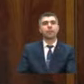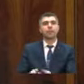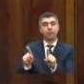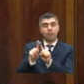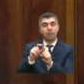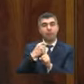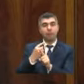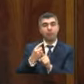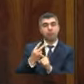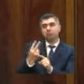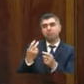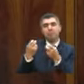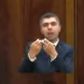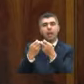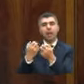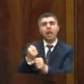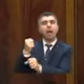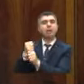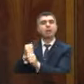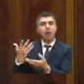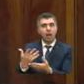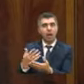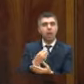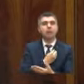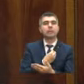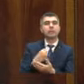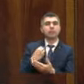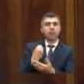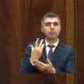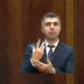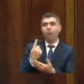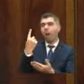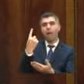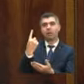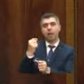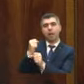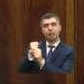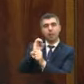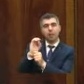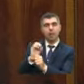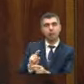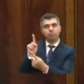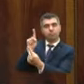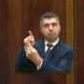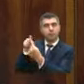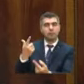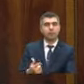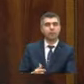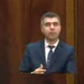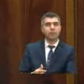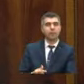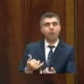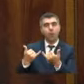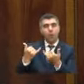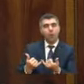نركز فقط مثلاً على التشغيل ونركز على الصحة السيد رئيس الحكومة. للأسف اليوم